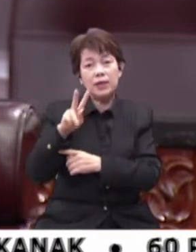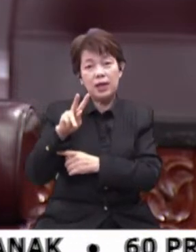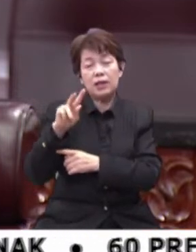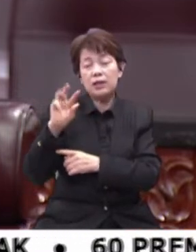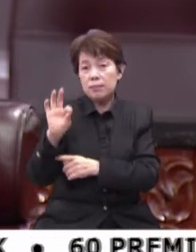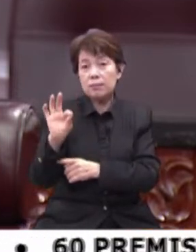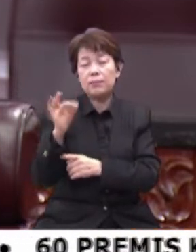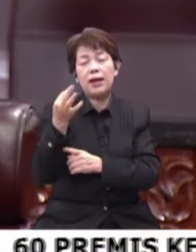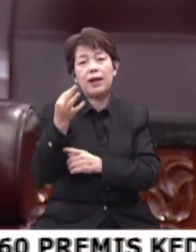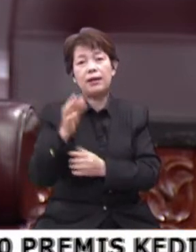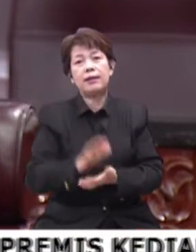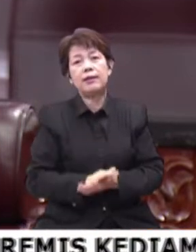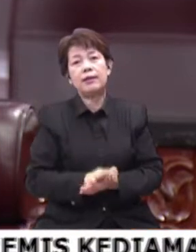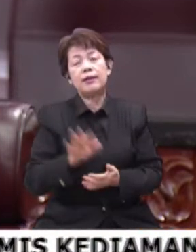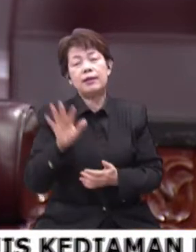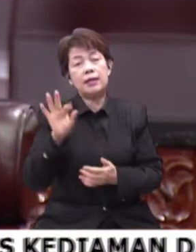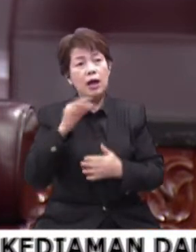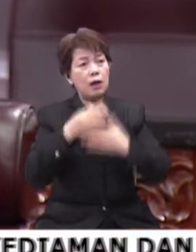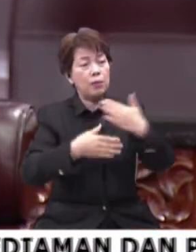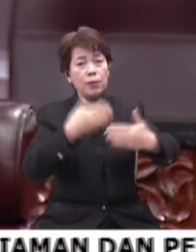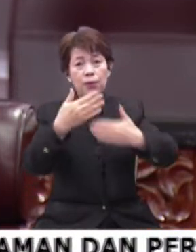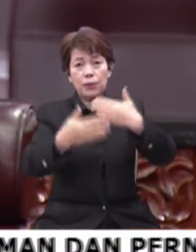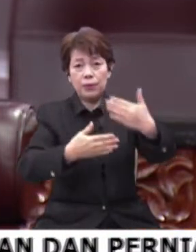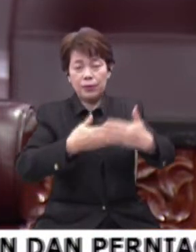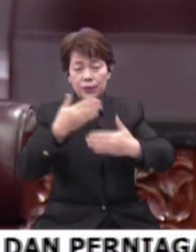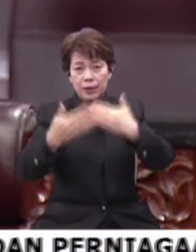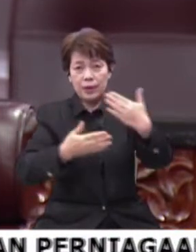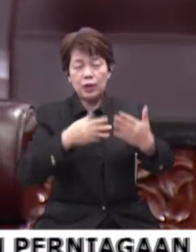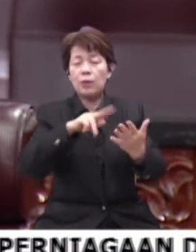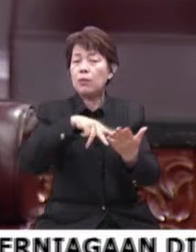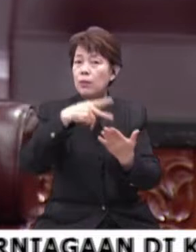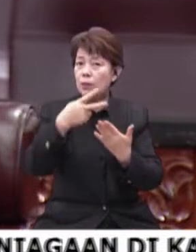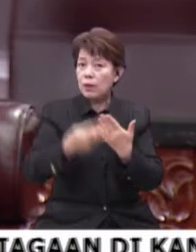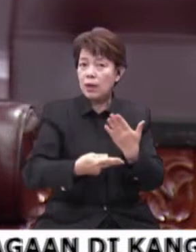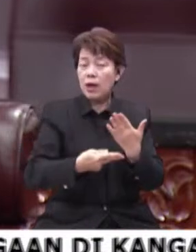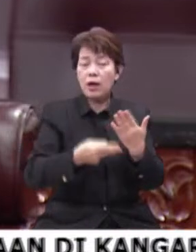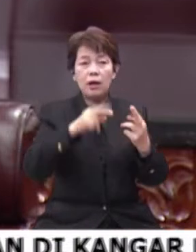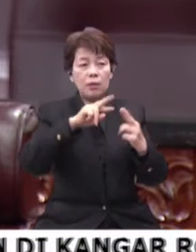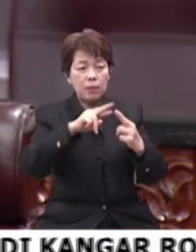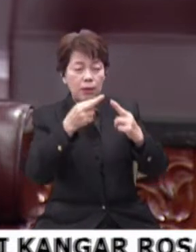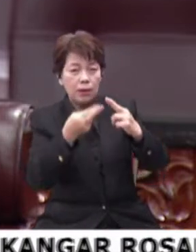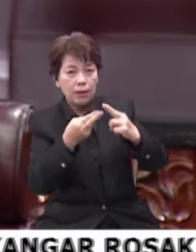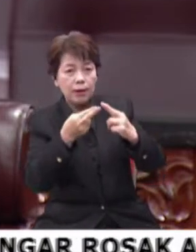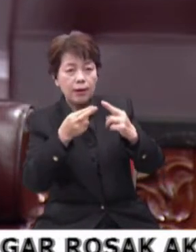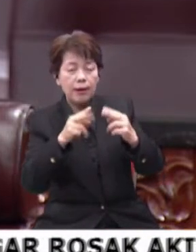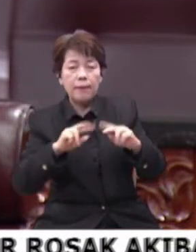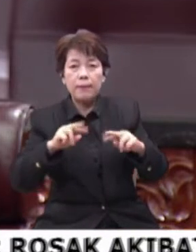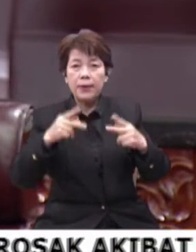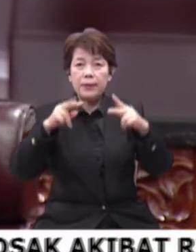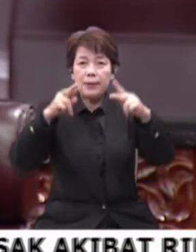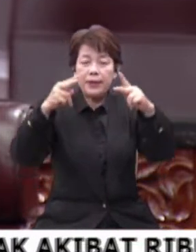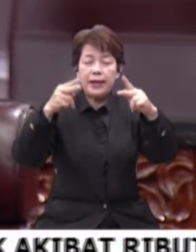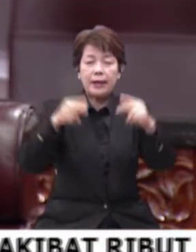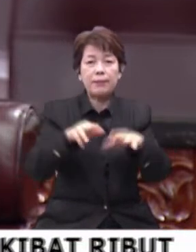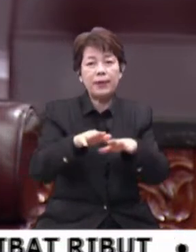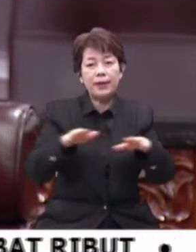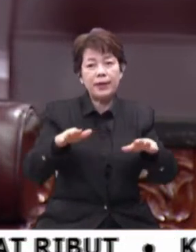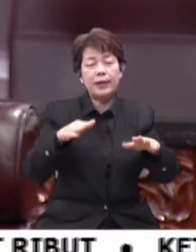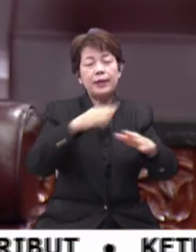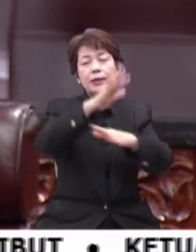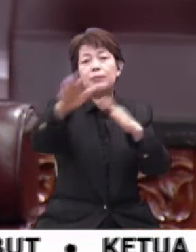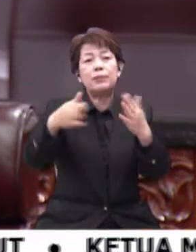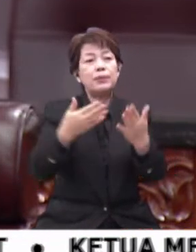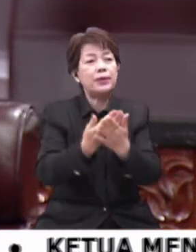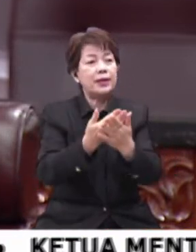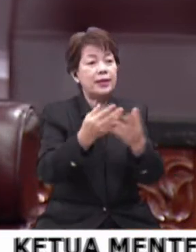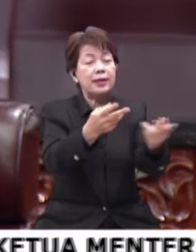dan antara fokus program ini termasuk lah memelihara dan menaik taraf kawasan landscape mulai jadi seperti